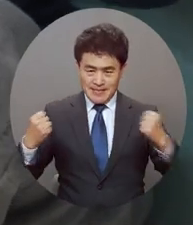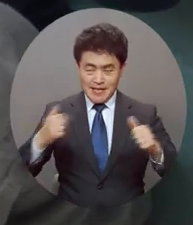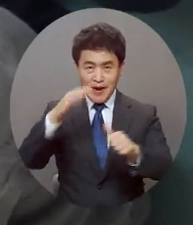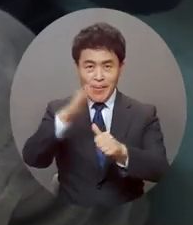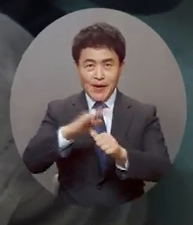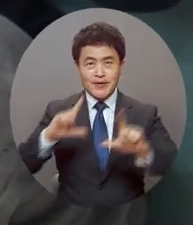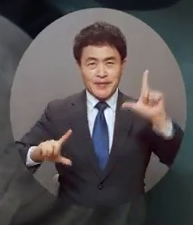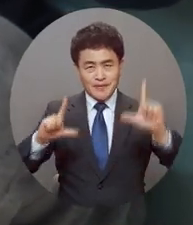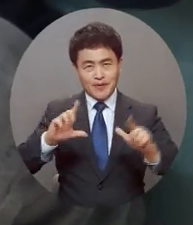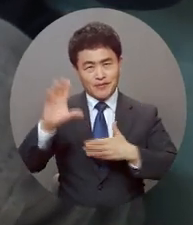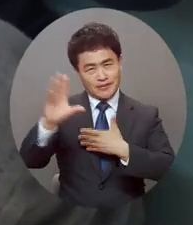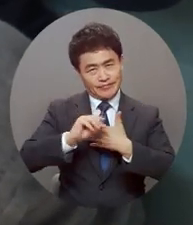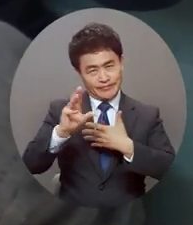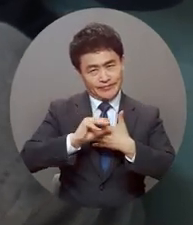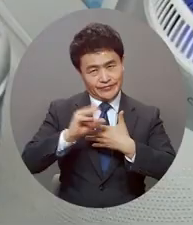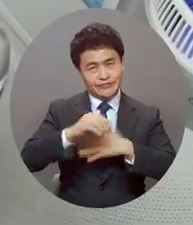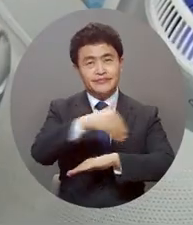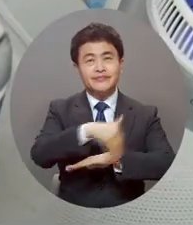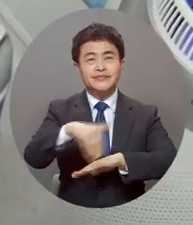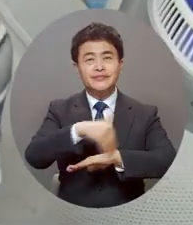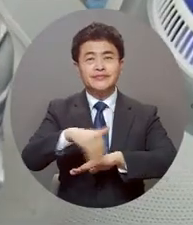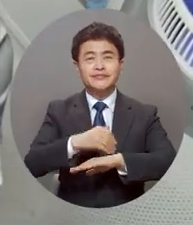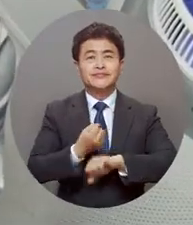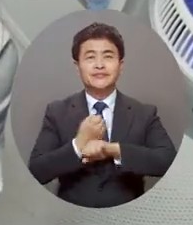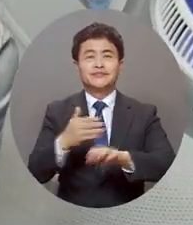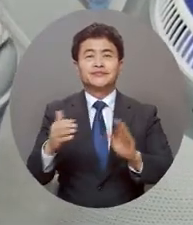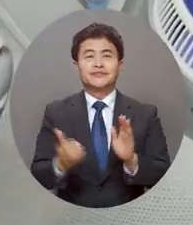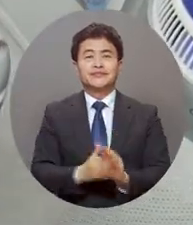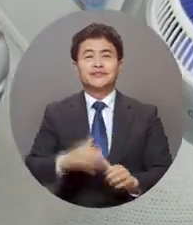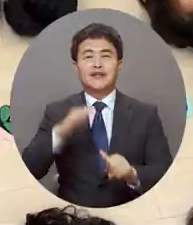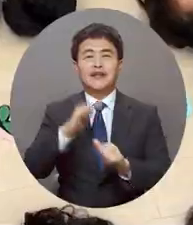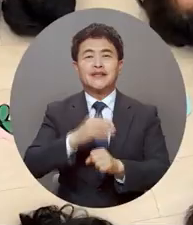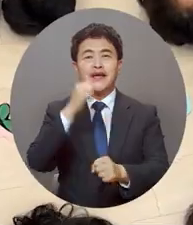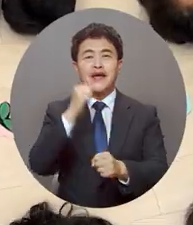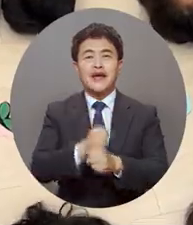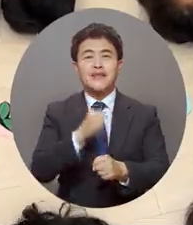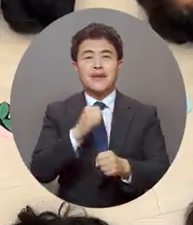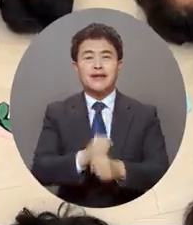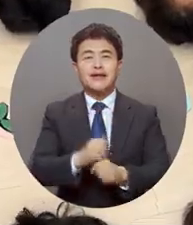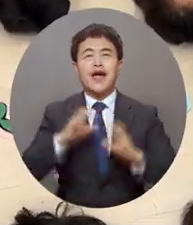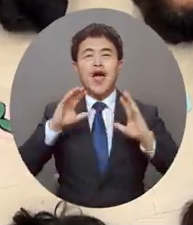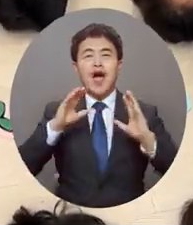모습이 담길 예정입니다. 어린이가